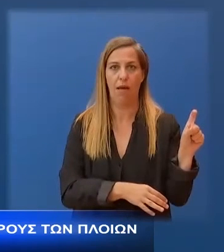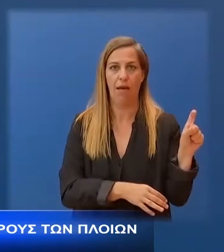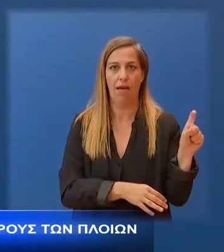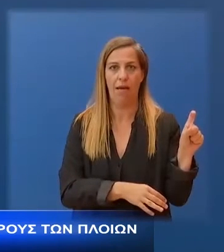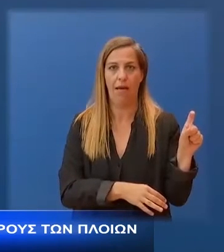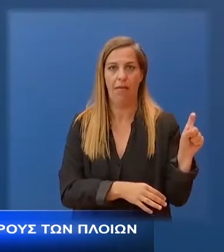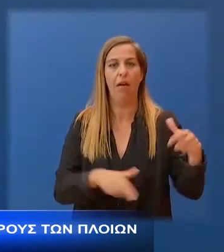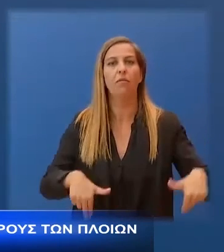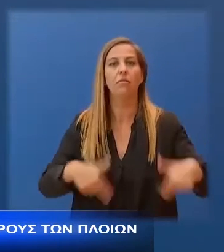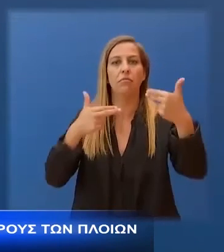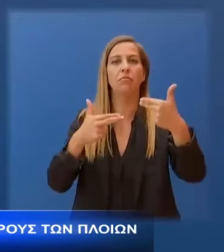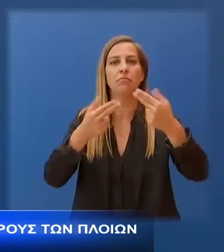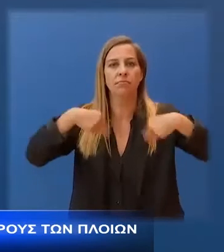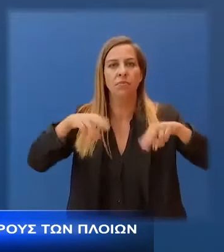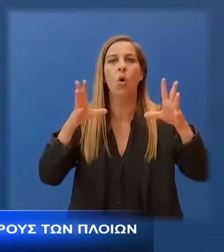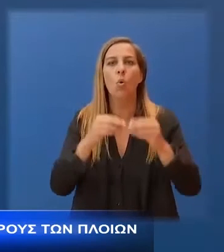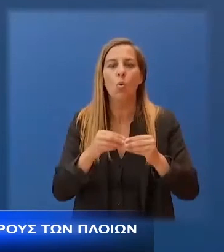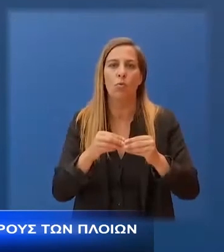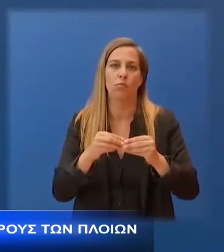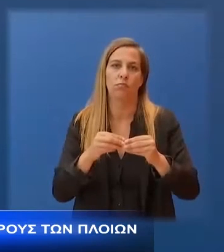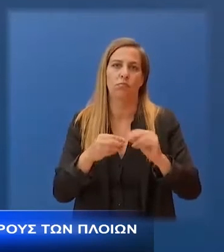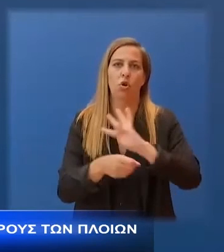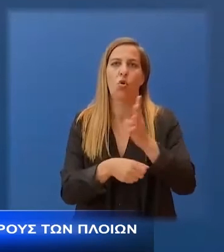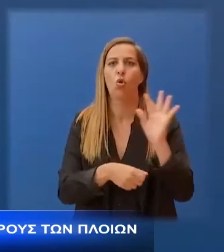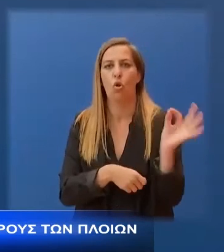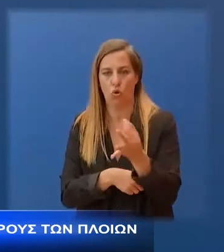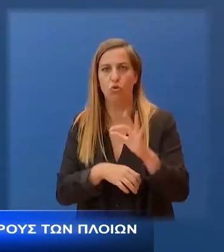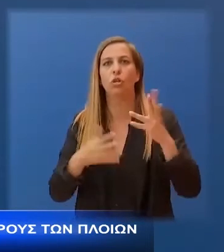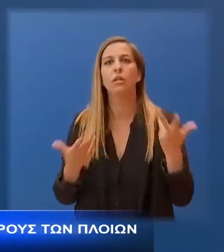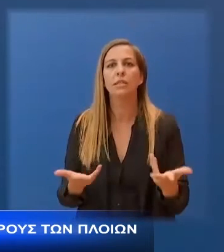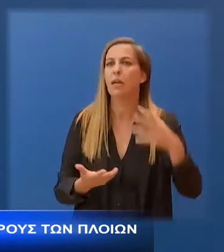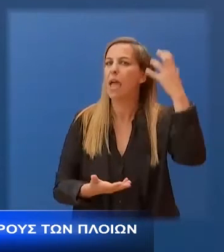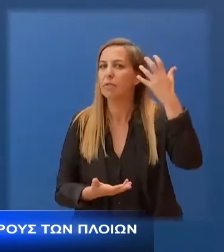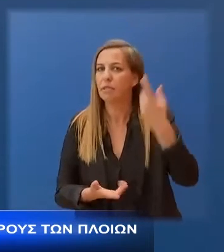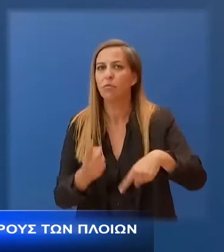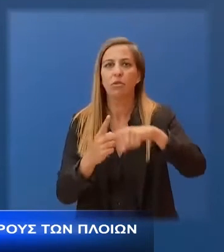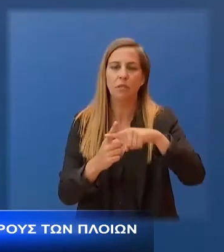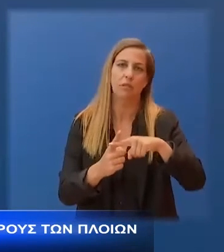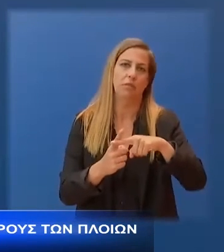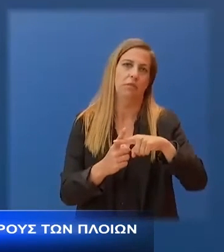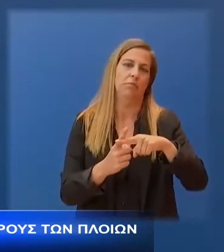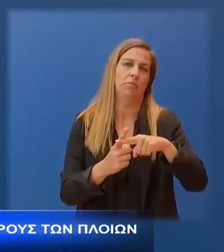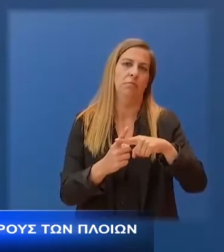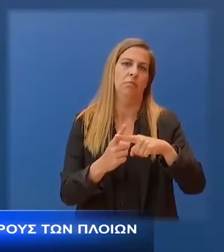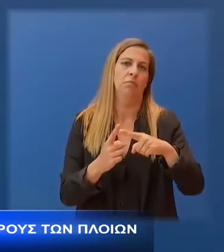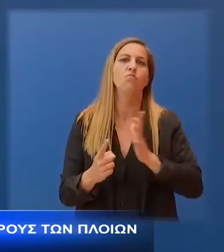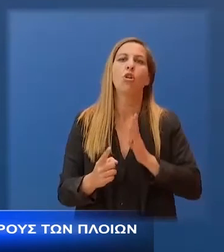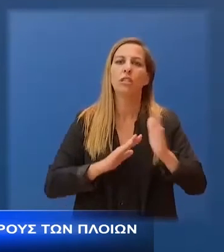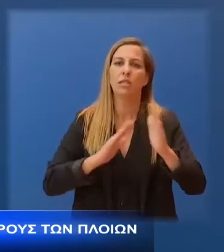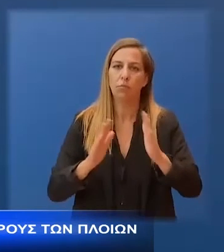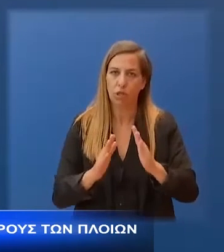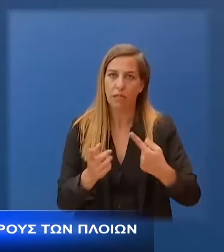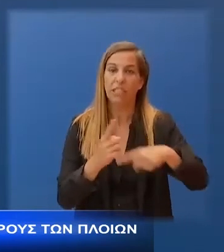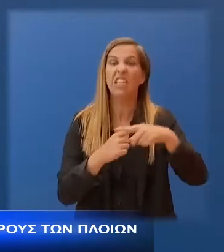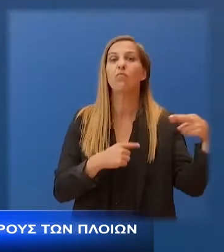τηλεδιάσκεψη για τον COVID-19 με τους επικεφαλείς υγείας και πολιτικής προστασίας υπό τον Πρωθυπουργό. Οι συσκέψεις αυτές θα γίνονται